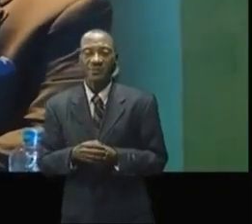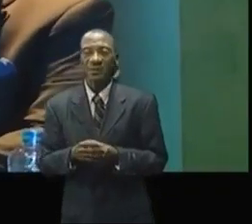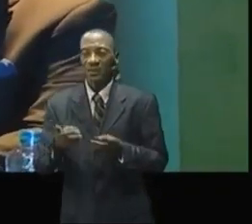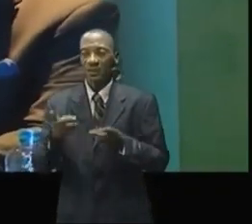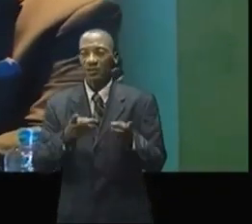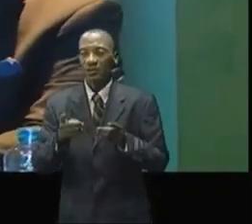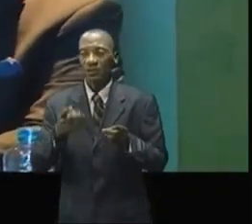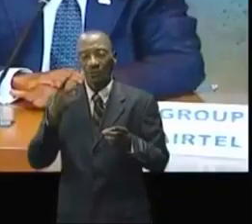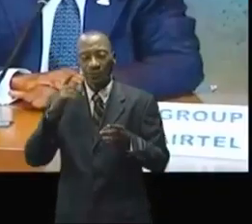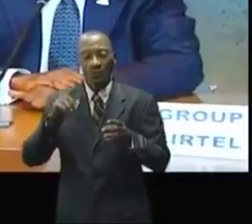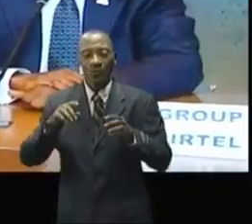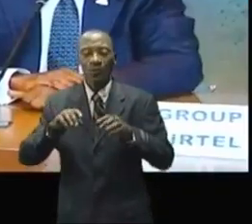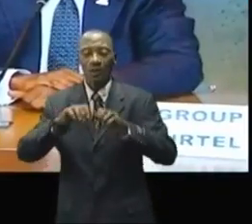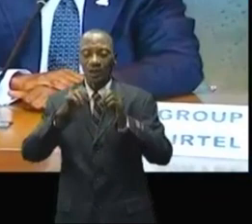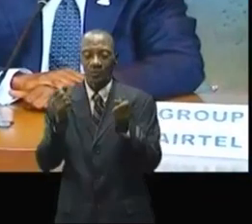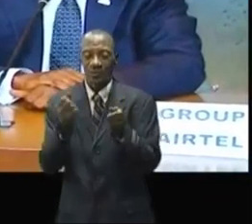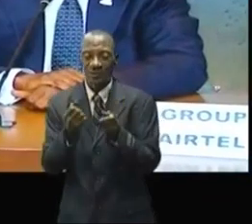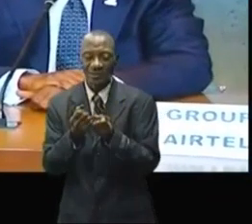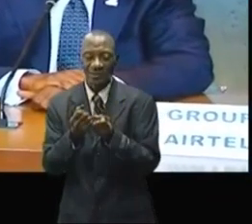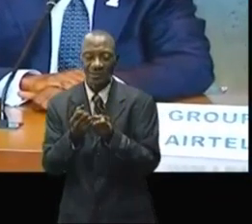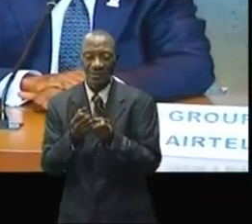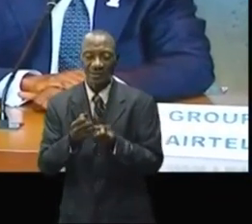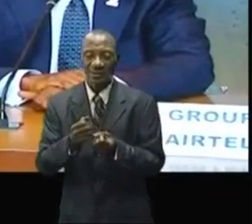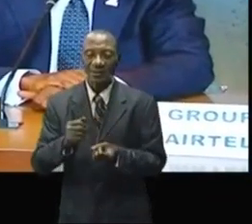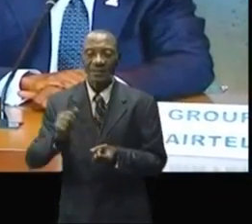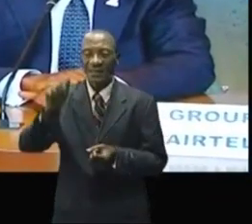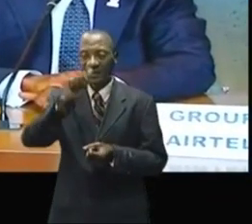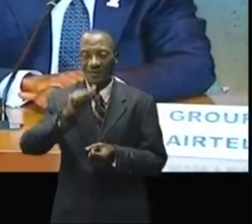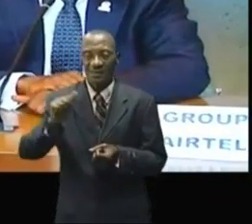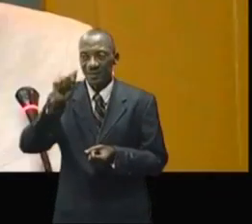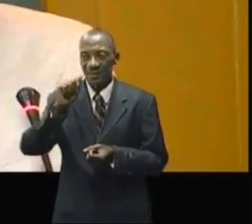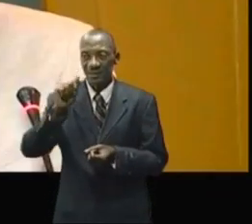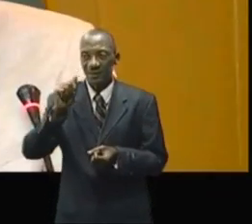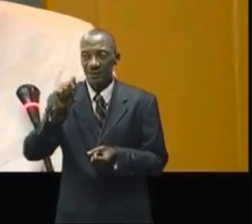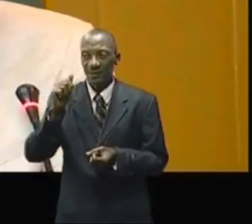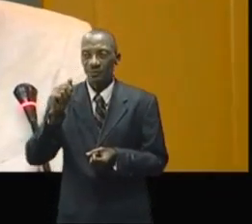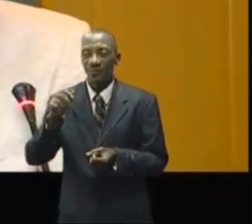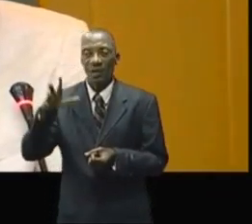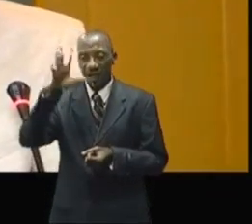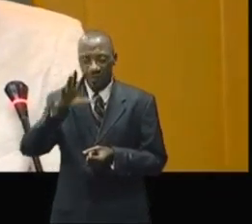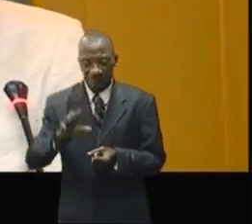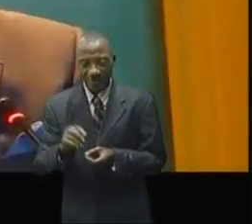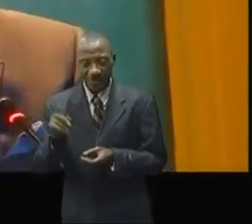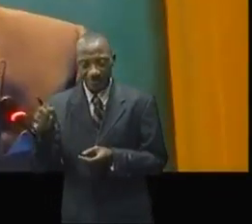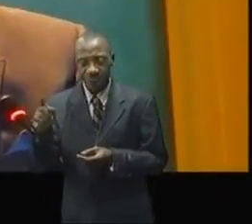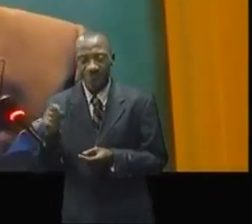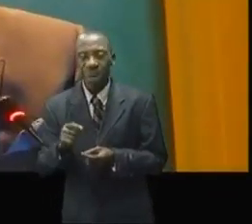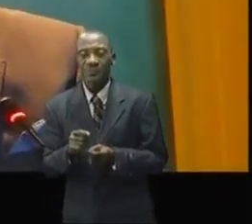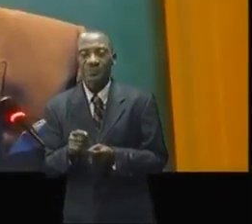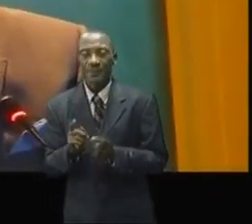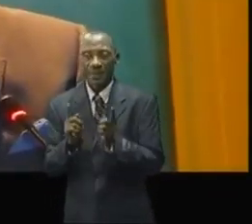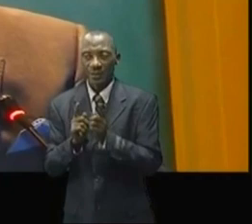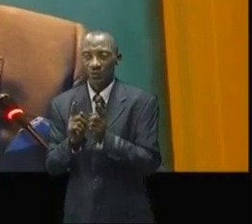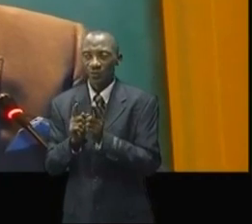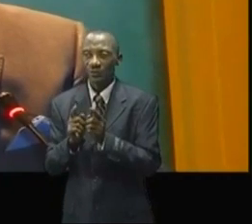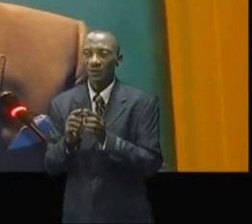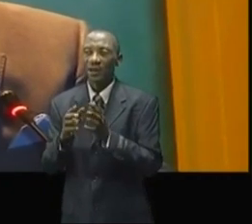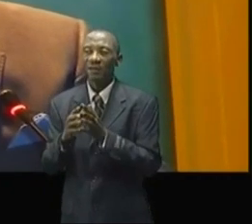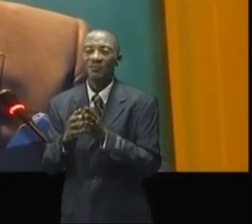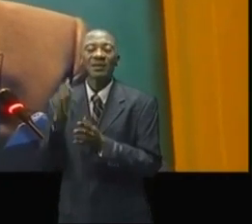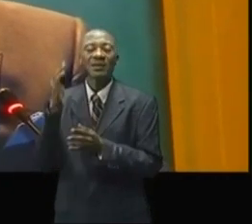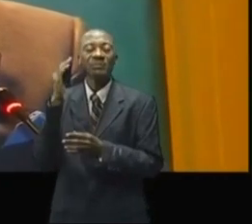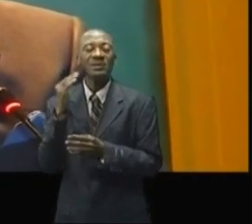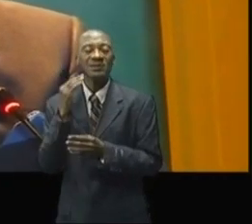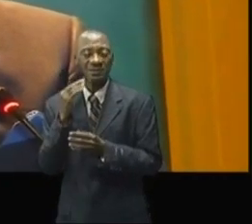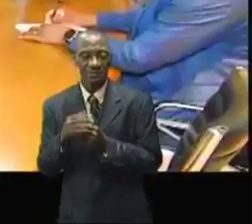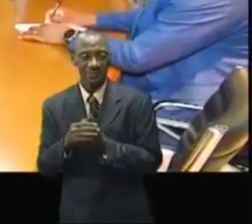de haut débit par l'expansion de son réseau mobile 4G. C'est ce qui ressort des échanges que le ministre de Pétentique, Augustin